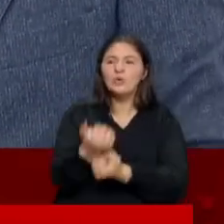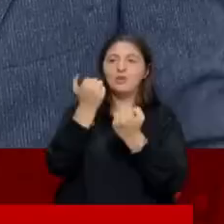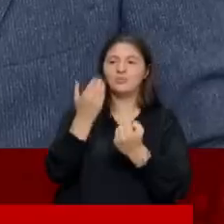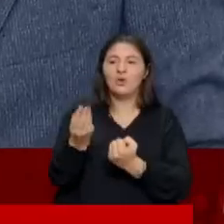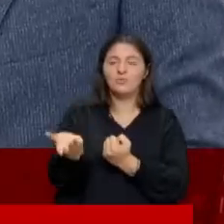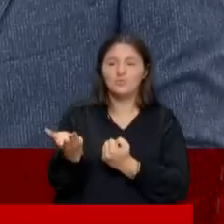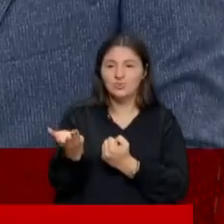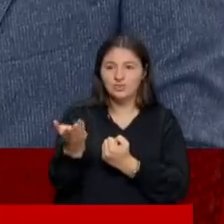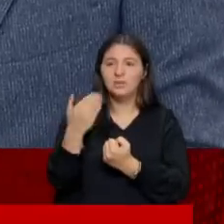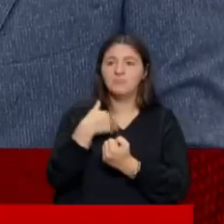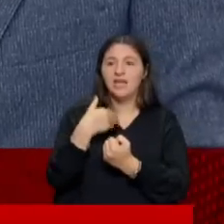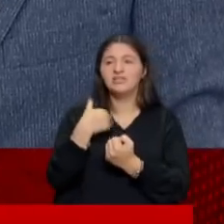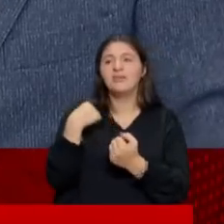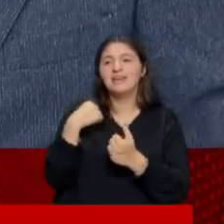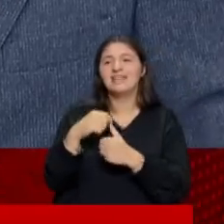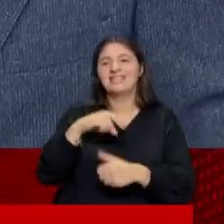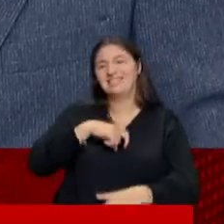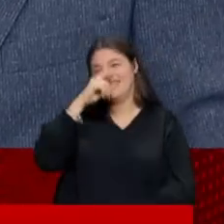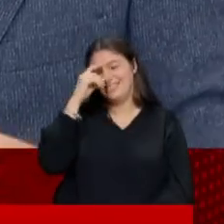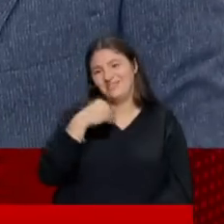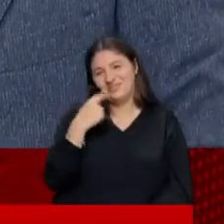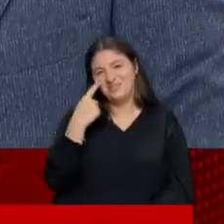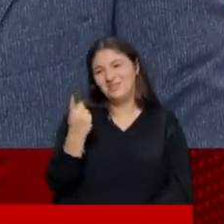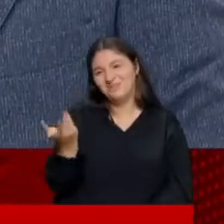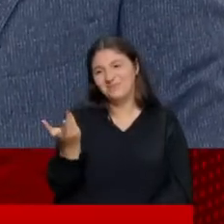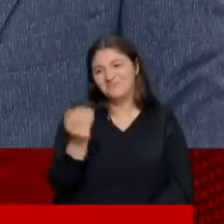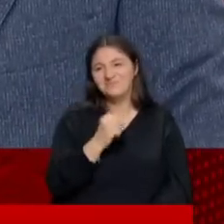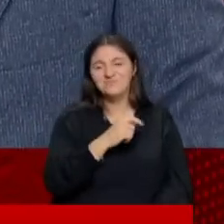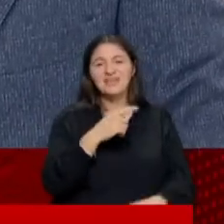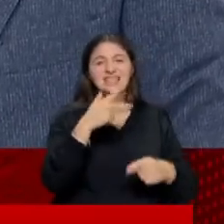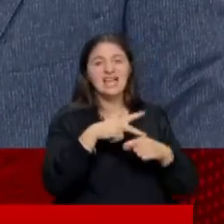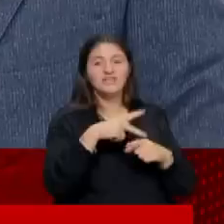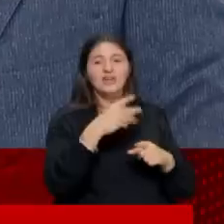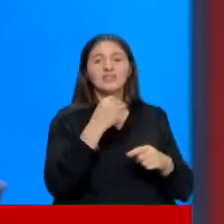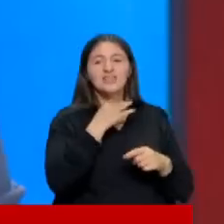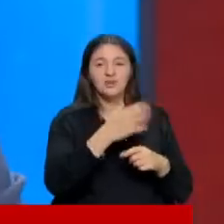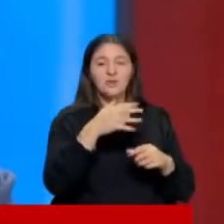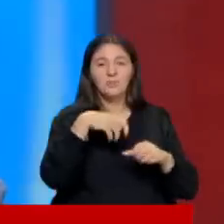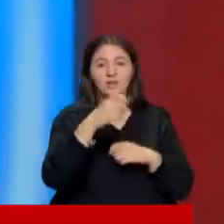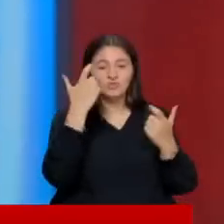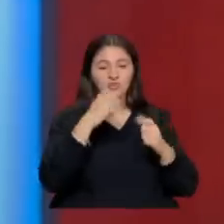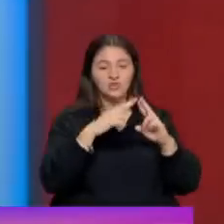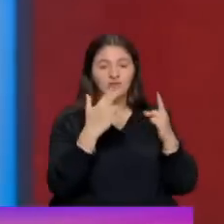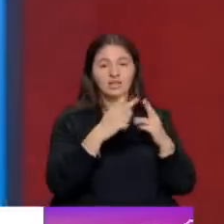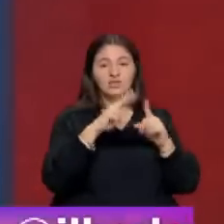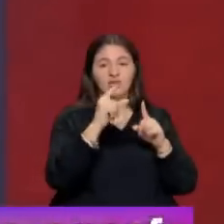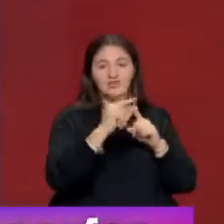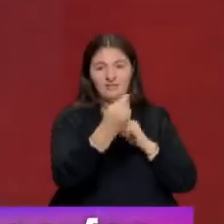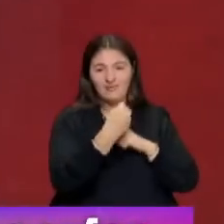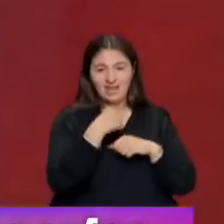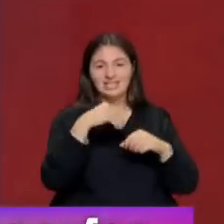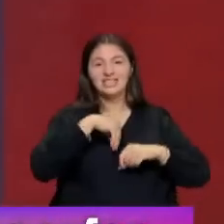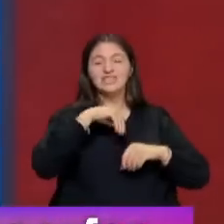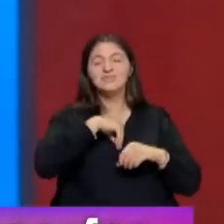Kurtarmak olmuş bence Ama yine de içimizi ısıtacak bir görüntüydü bu zafer söken Teşekkürler bülten sorumluluğumuz dünyadan notlar getirdiği